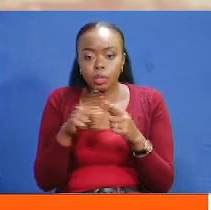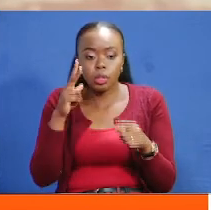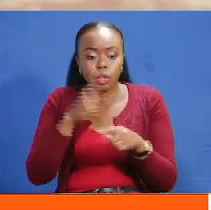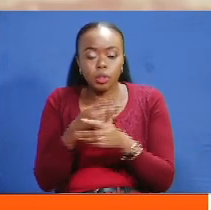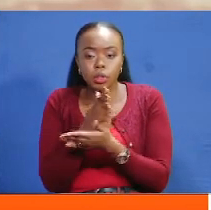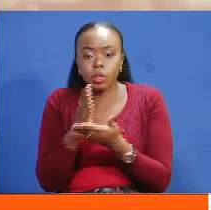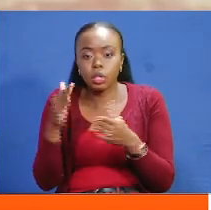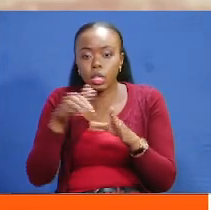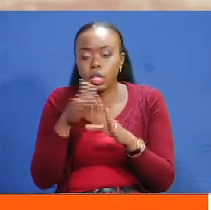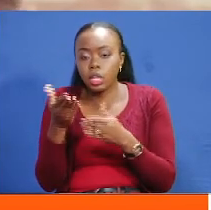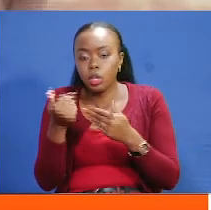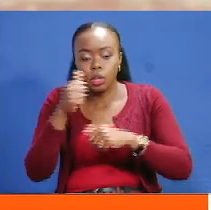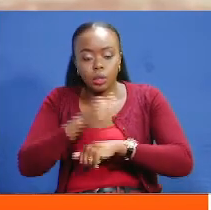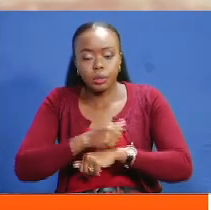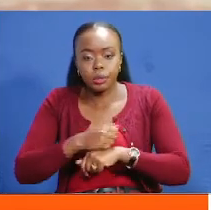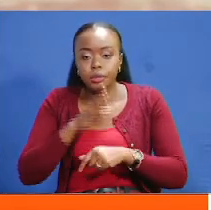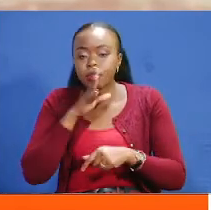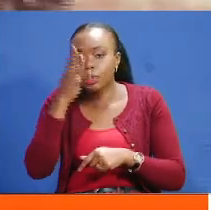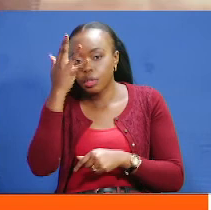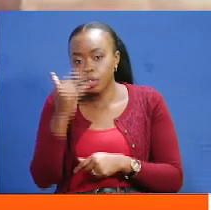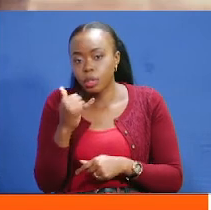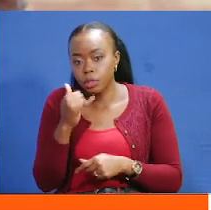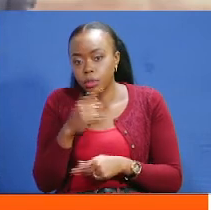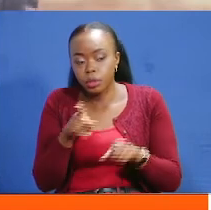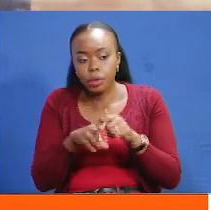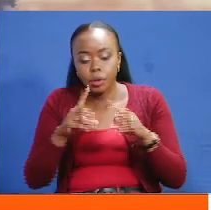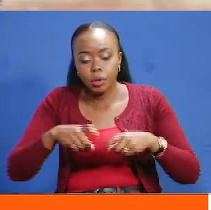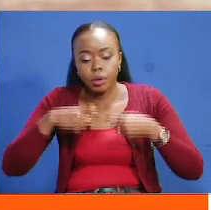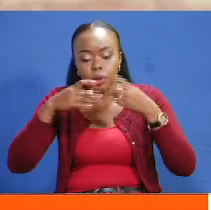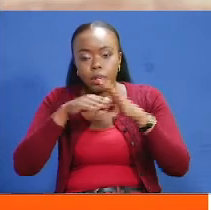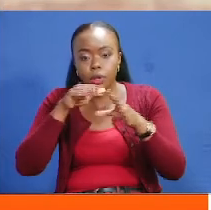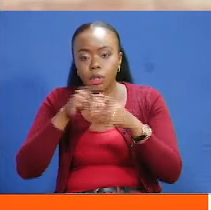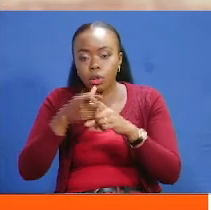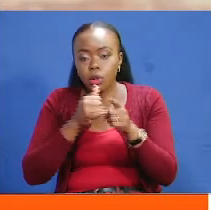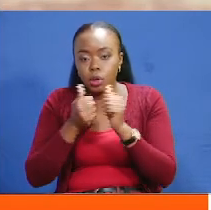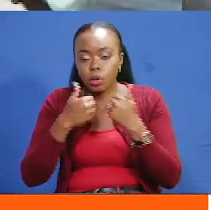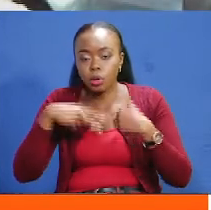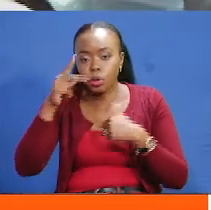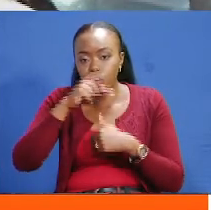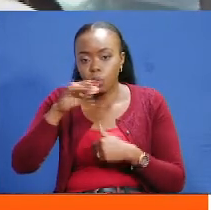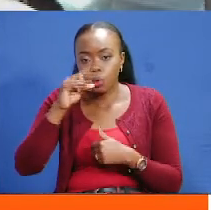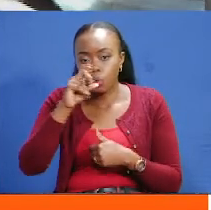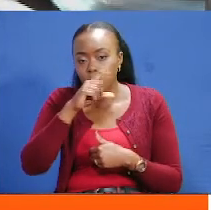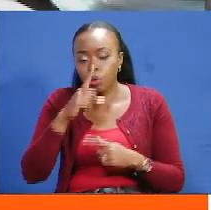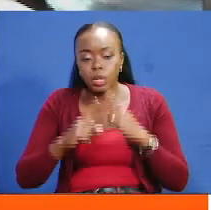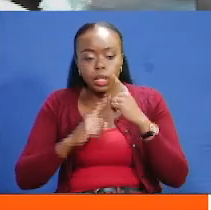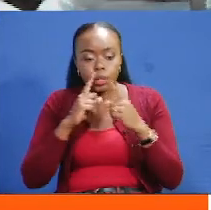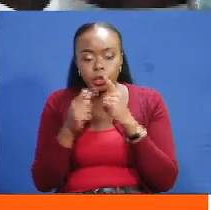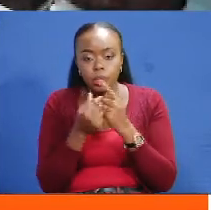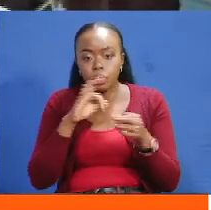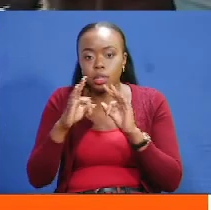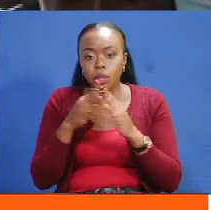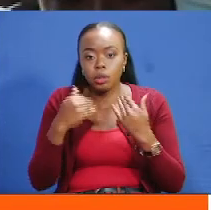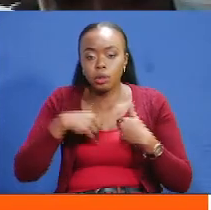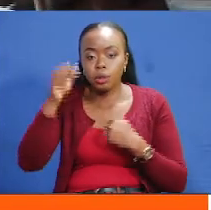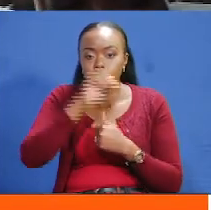put something in the stomach, that's why he gave out what the honorable Paul has said.